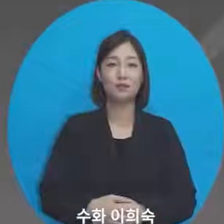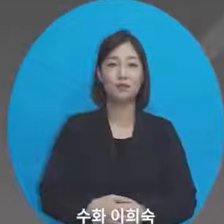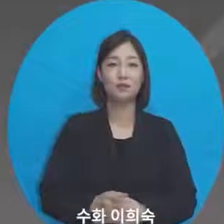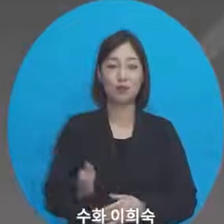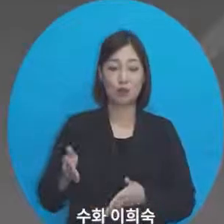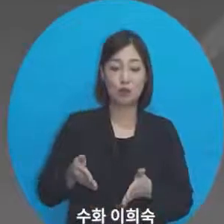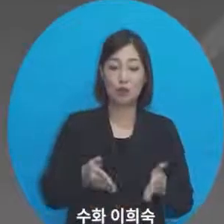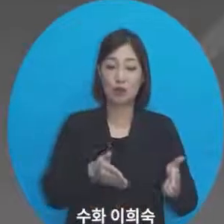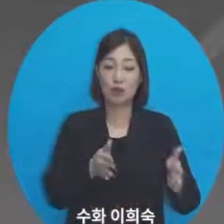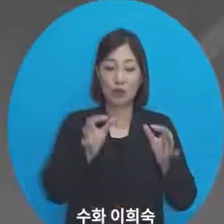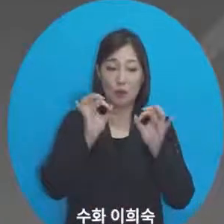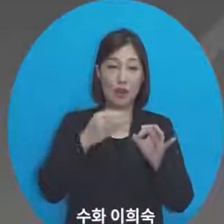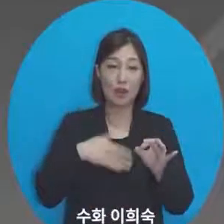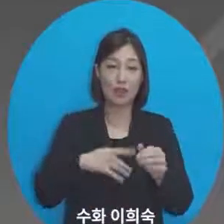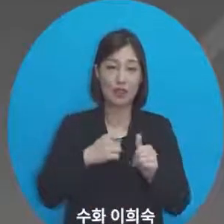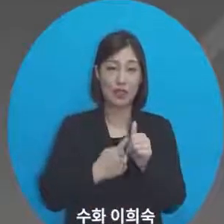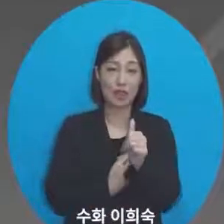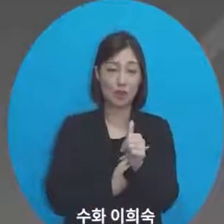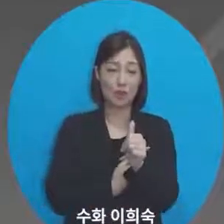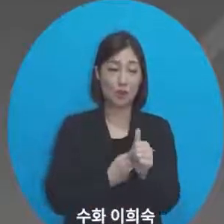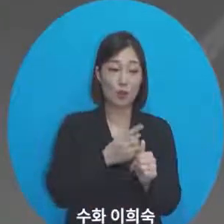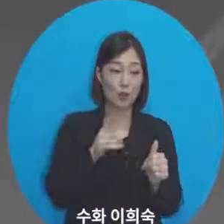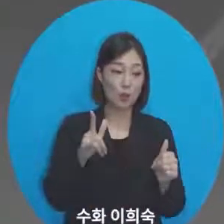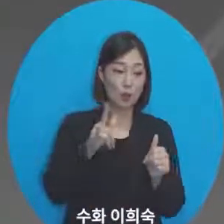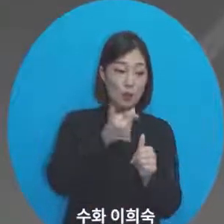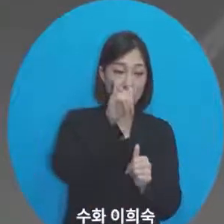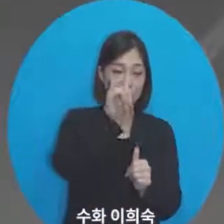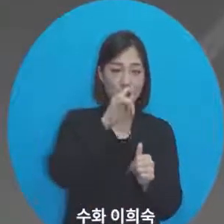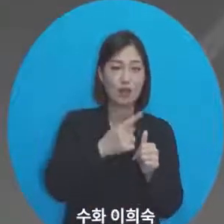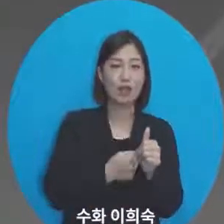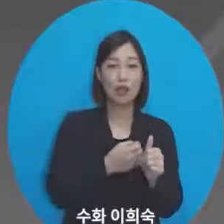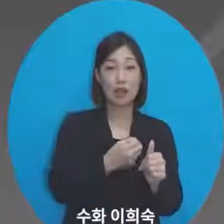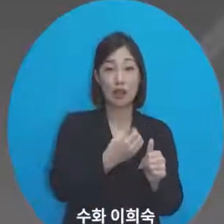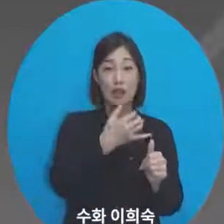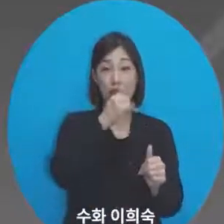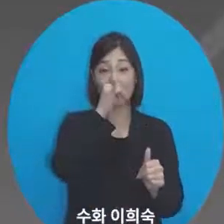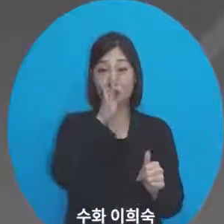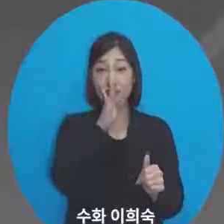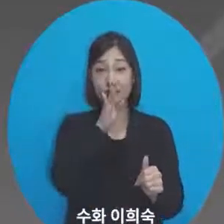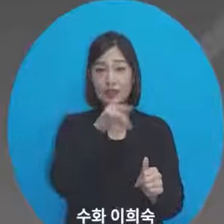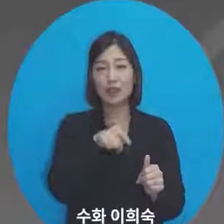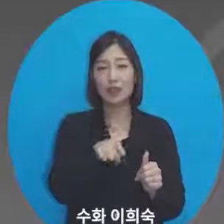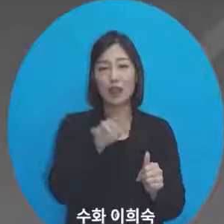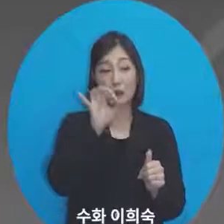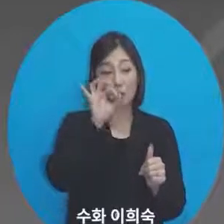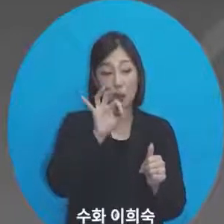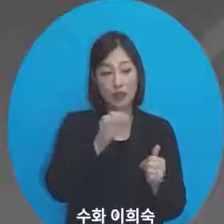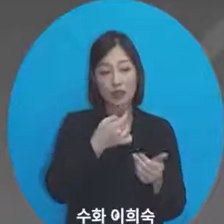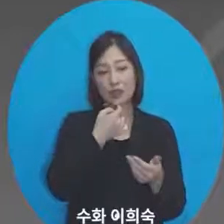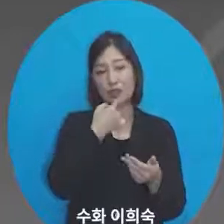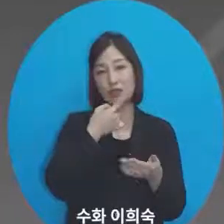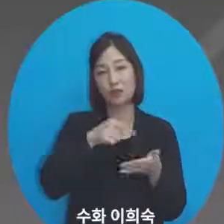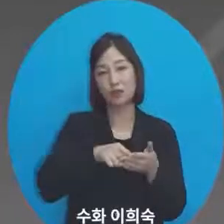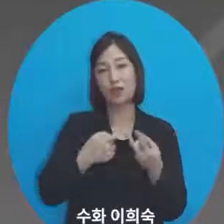표지판을 설치할 수 있도록 규정을 하고 있습니다. 이렇게 해서 표지판을 설치하는 이유가 운전자가